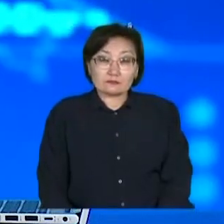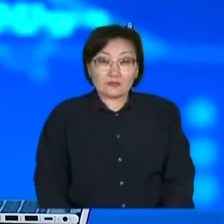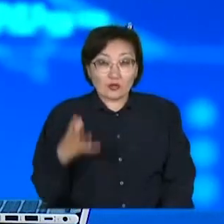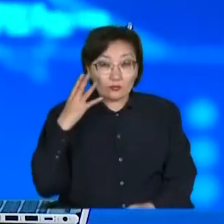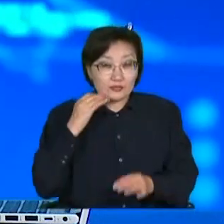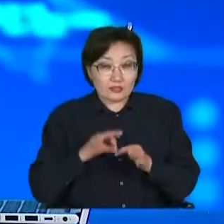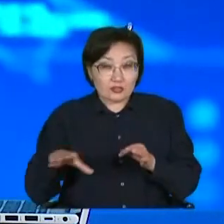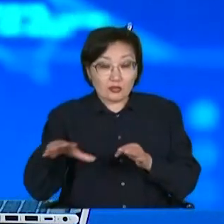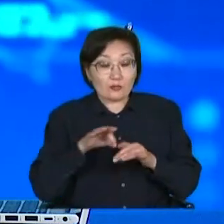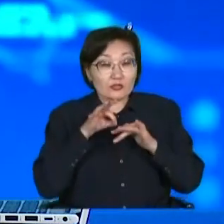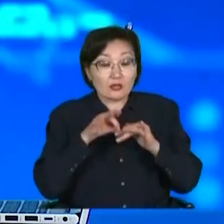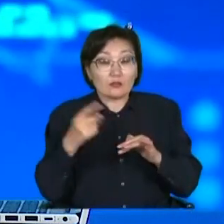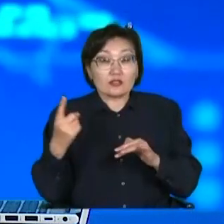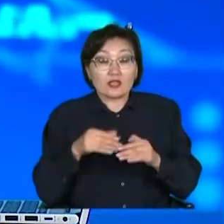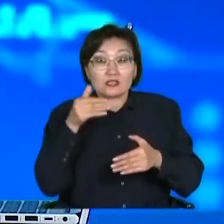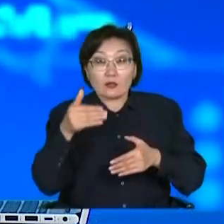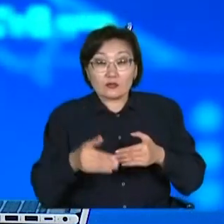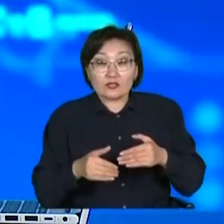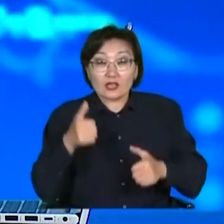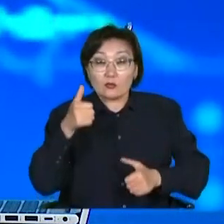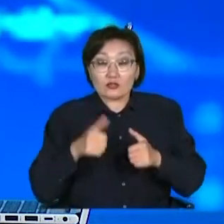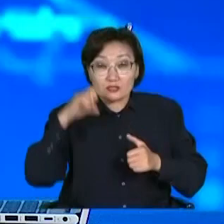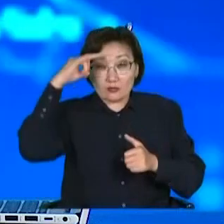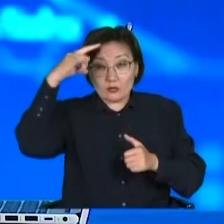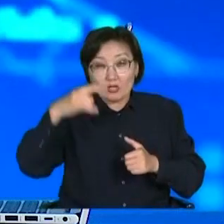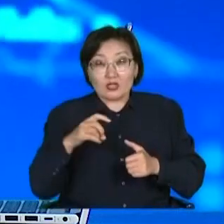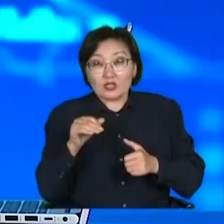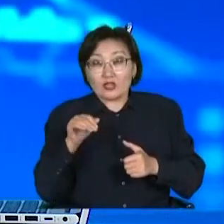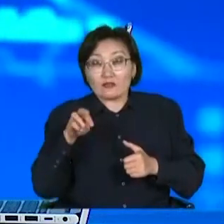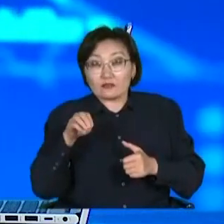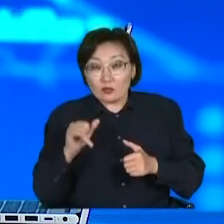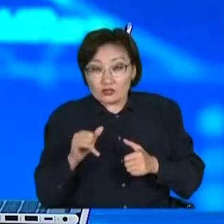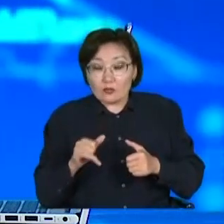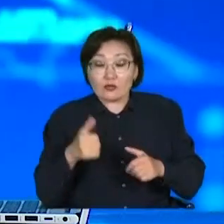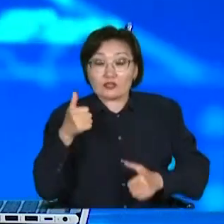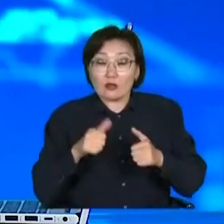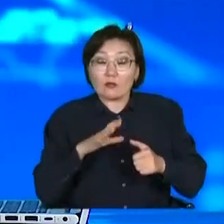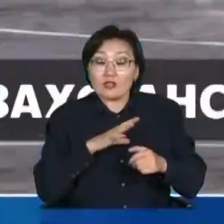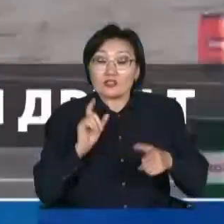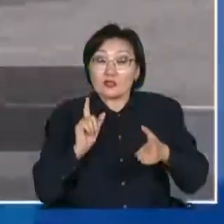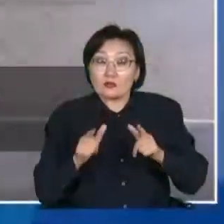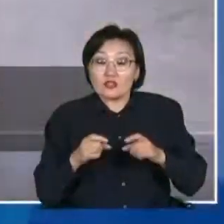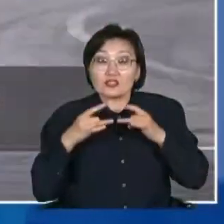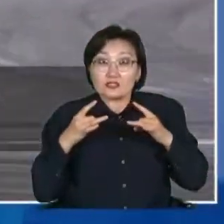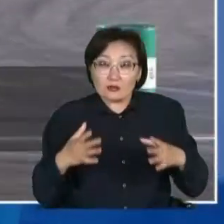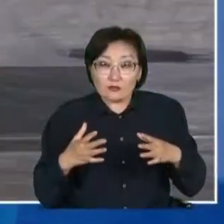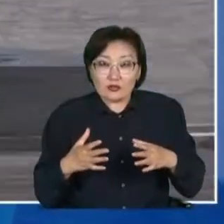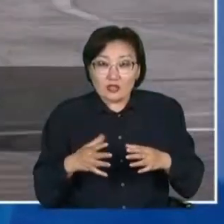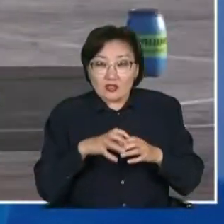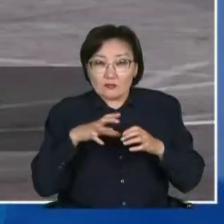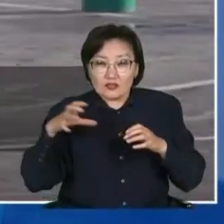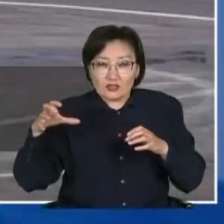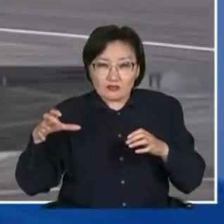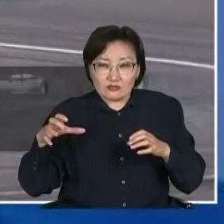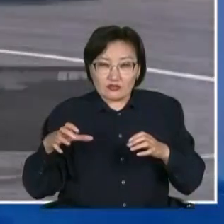В Алматинской области прошел второй этап чемпионата Казахстана по дрифту. Состязание стало настоящим праздником адреналина и дымящихся